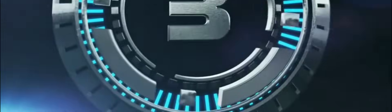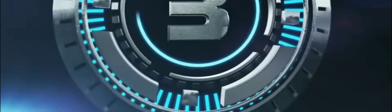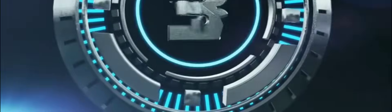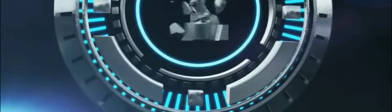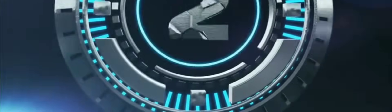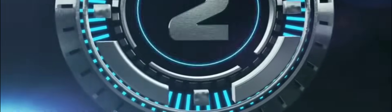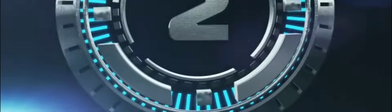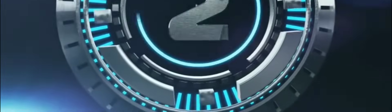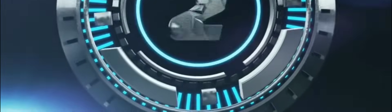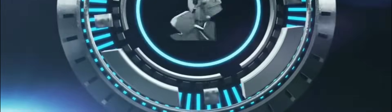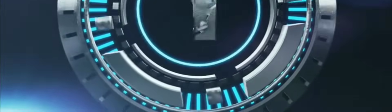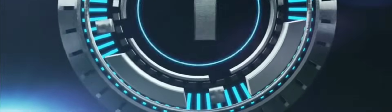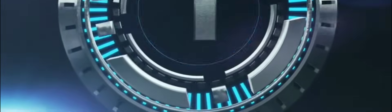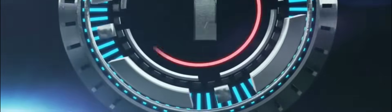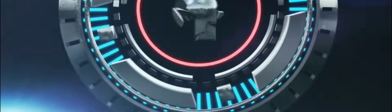啊。